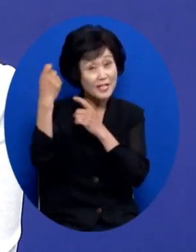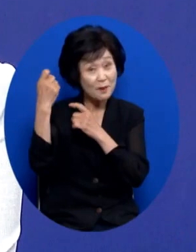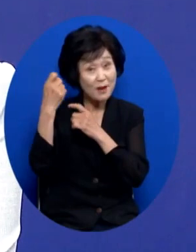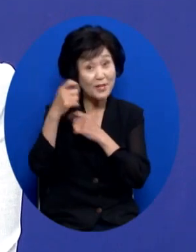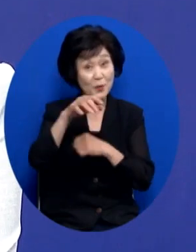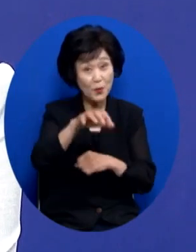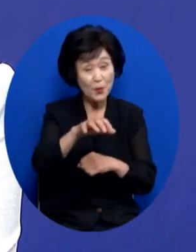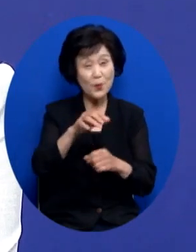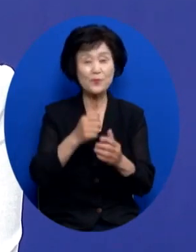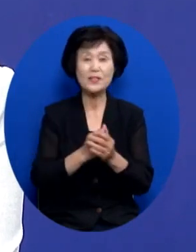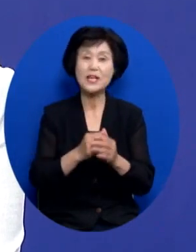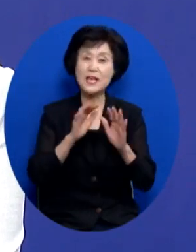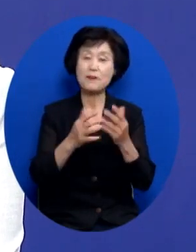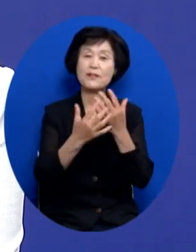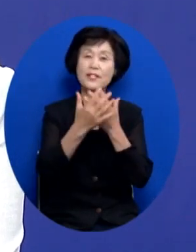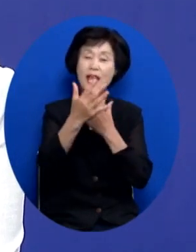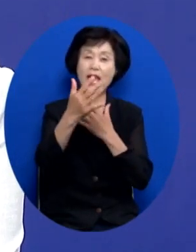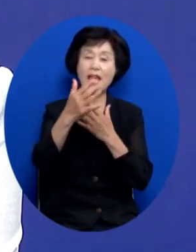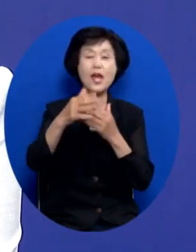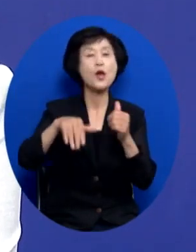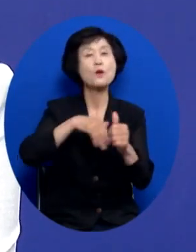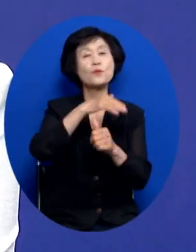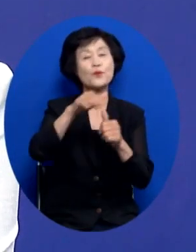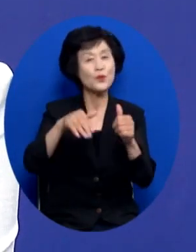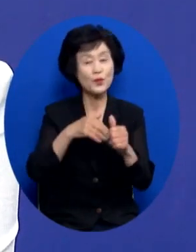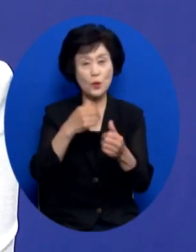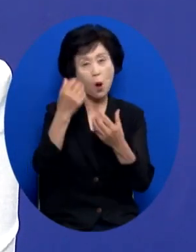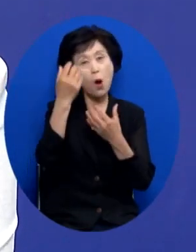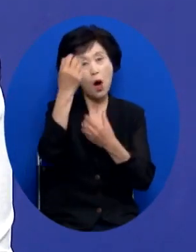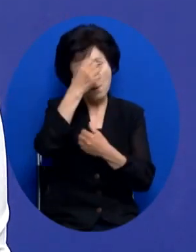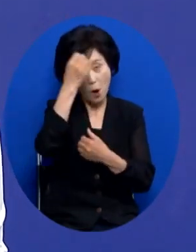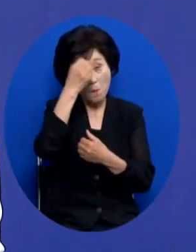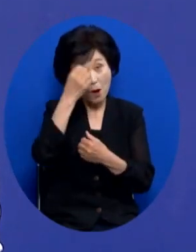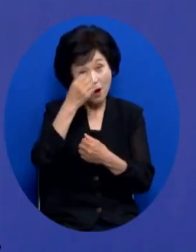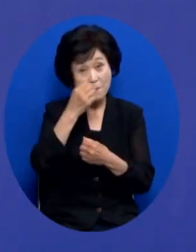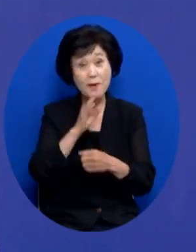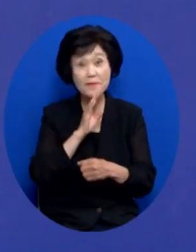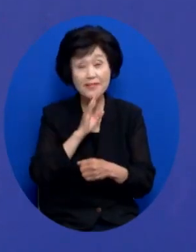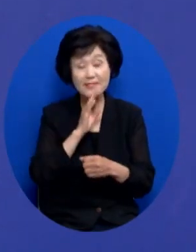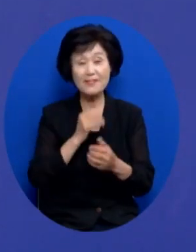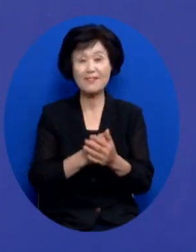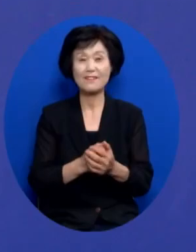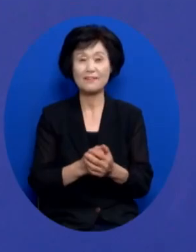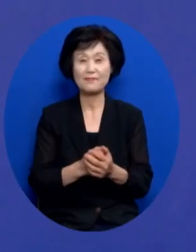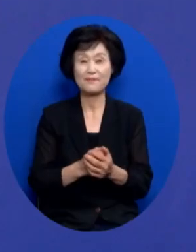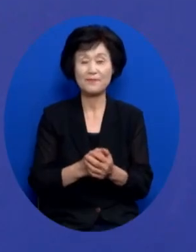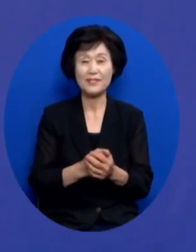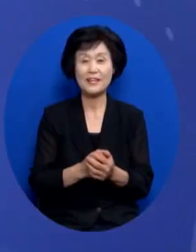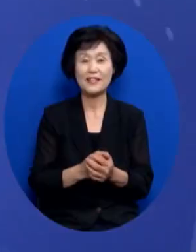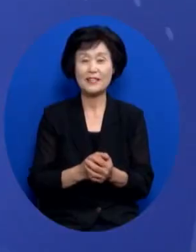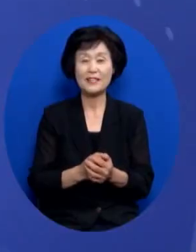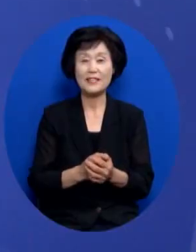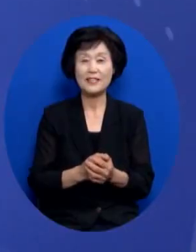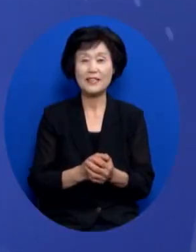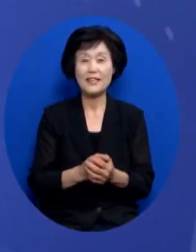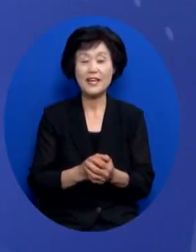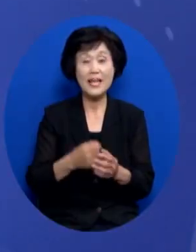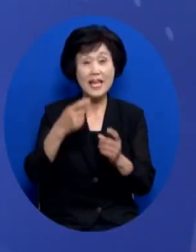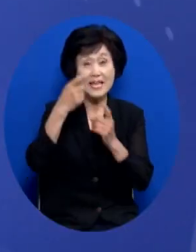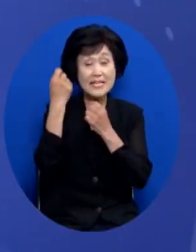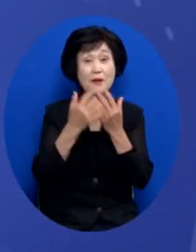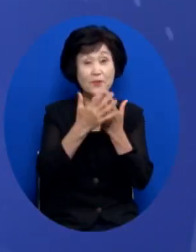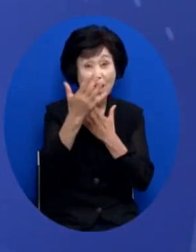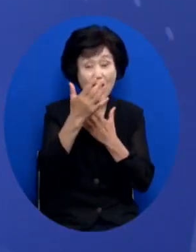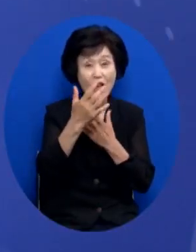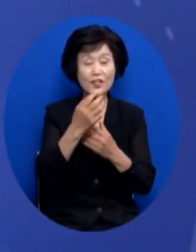만큼 이번 대회 현장 분위기도 엄청났을 것 같은데요. 장현수 기자가 현장에 다녀왔죠. 네, 그렇습니다. 기념대회는